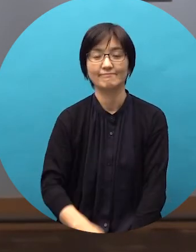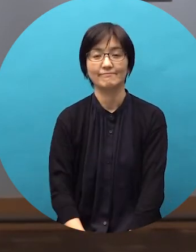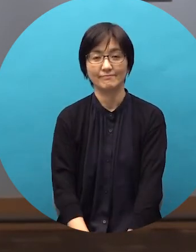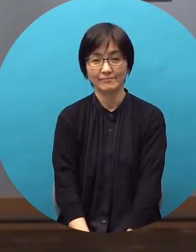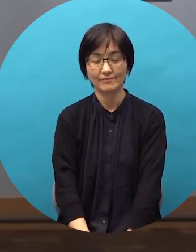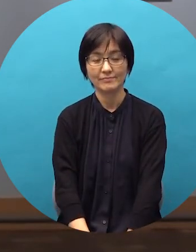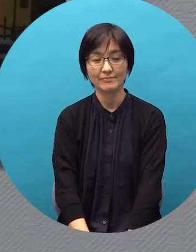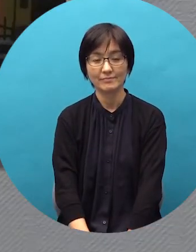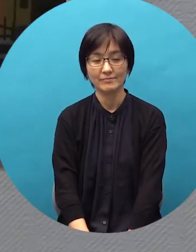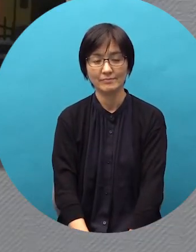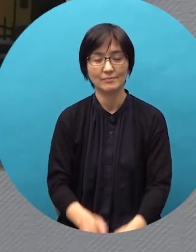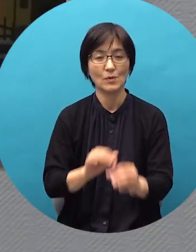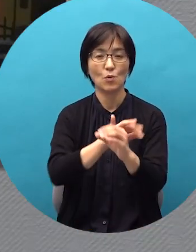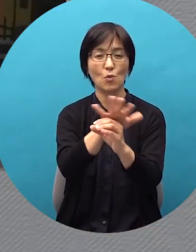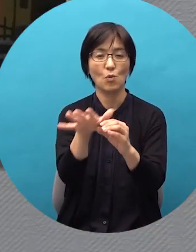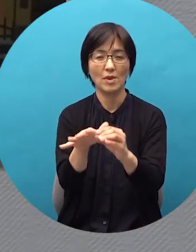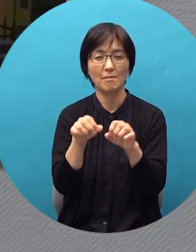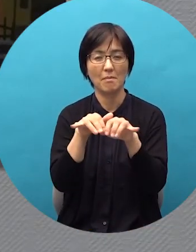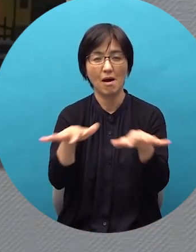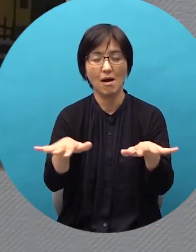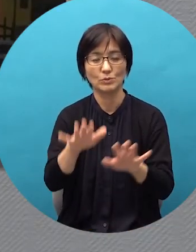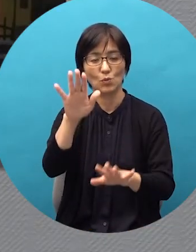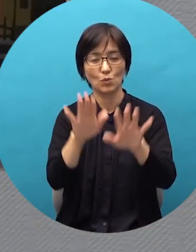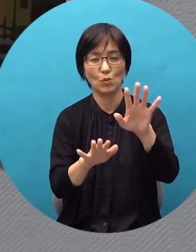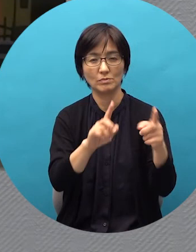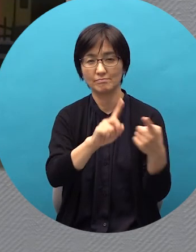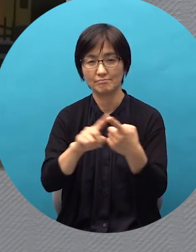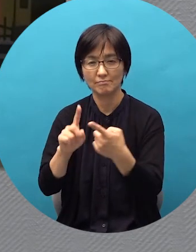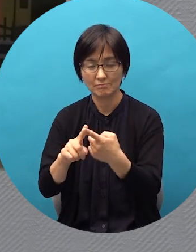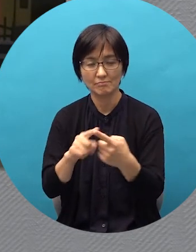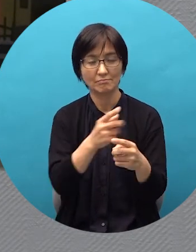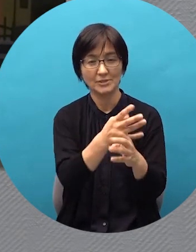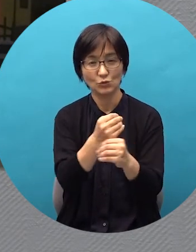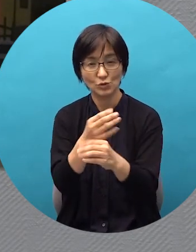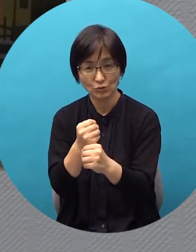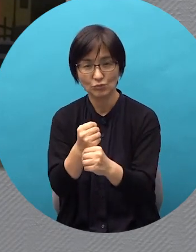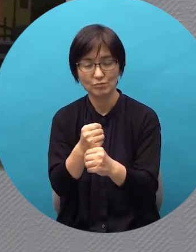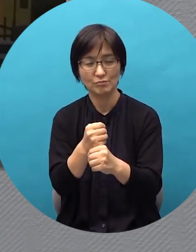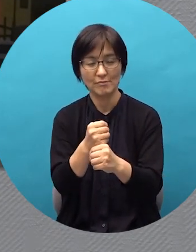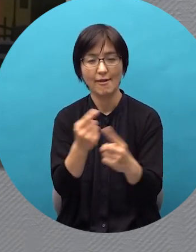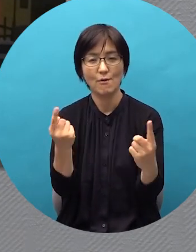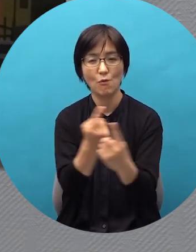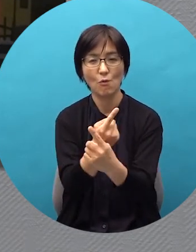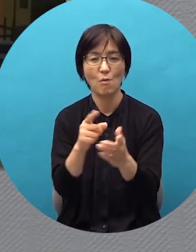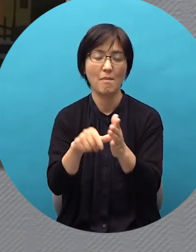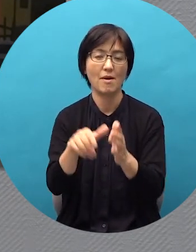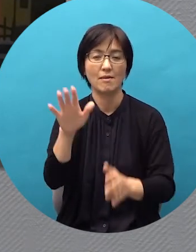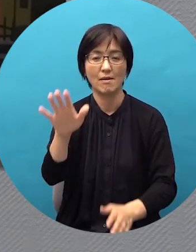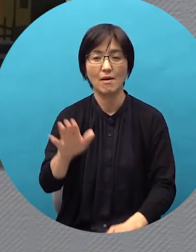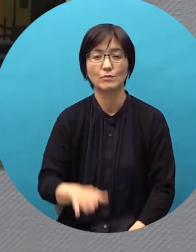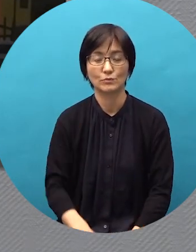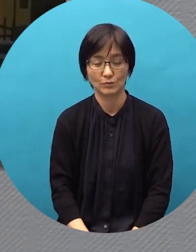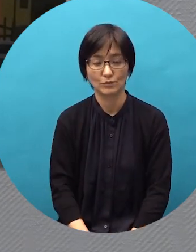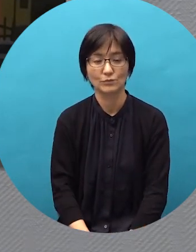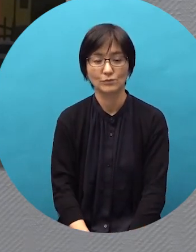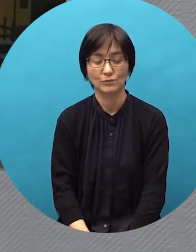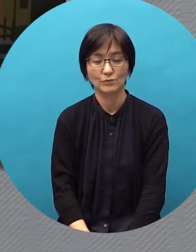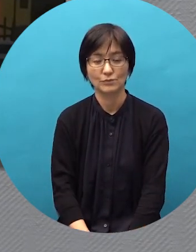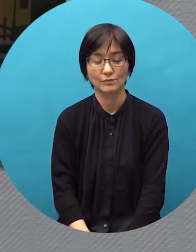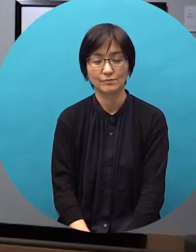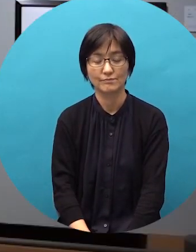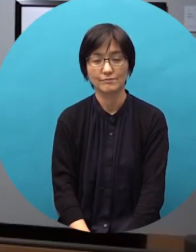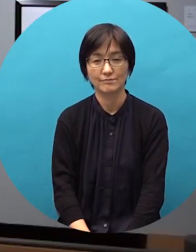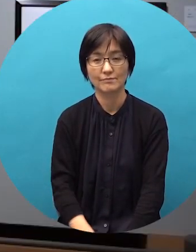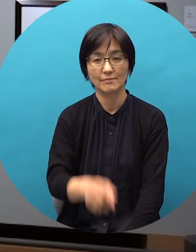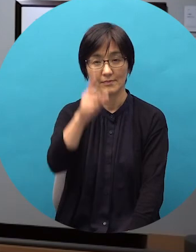認ください。なお新型コロナウイルスの感染状況によっては日程などが変更になる場合があります